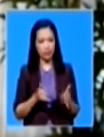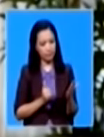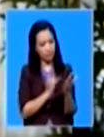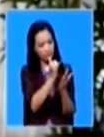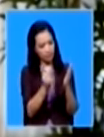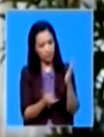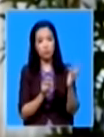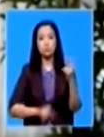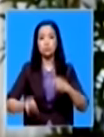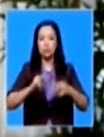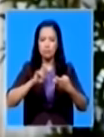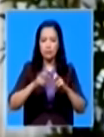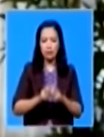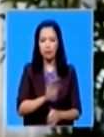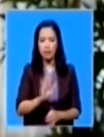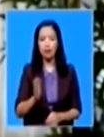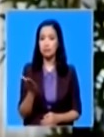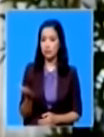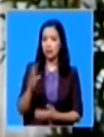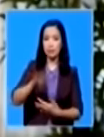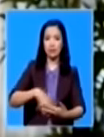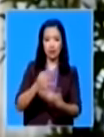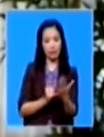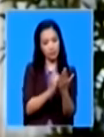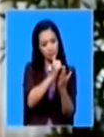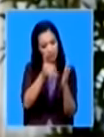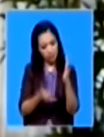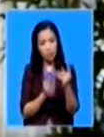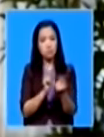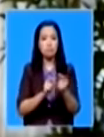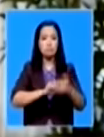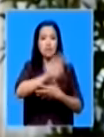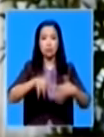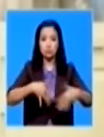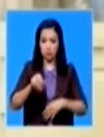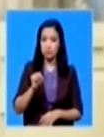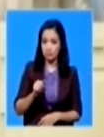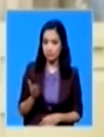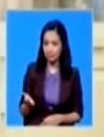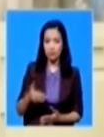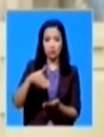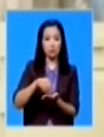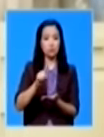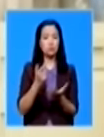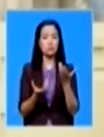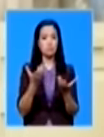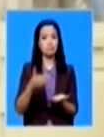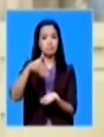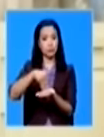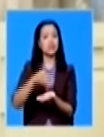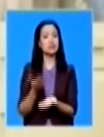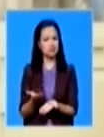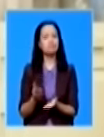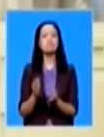การลงพื้นที่ไปรับฟังปัญหาท่านเองก็มีตารางที่จะลงพื้นที่ไปพบปะพี่น้องประชาชนด้วยศูนย์ดำรงธรรมค่ะเป็นสัญลักษณ์ที่ส